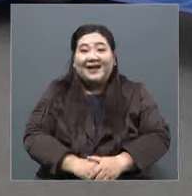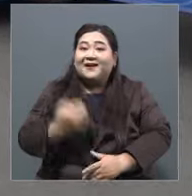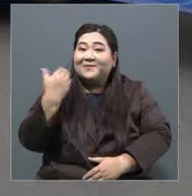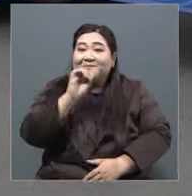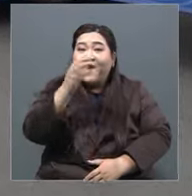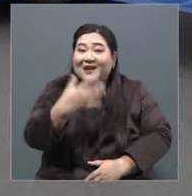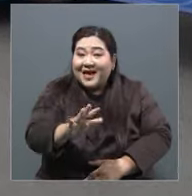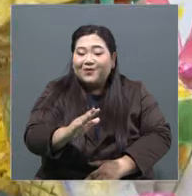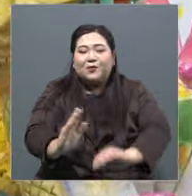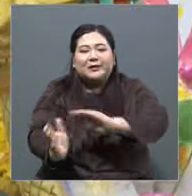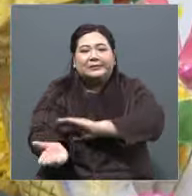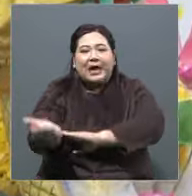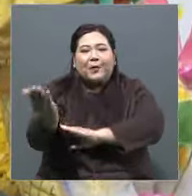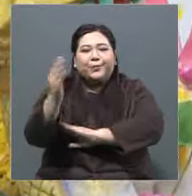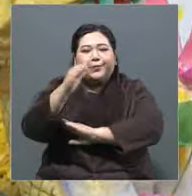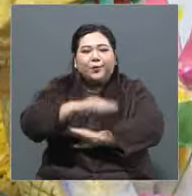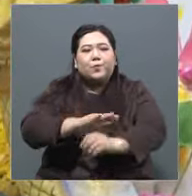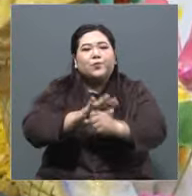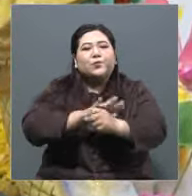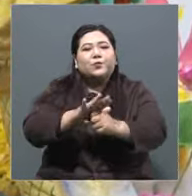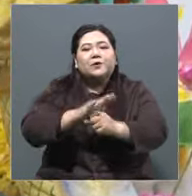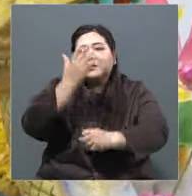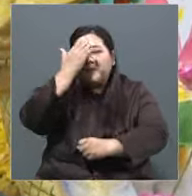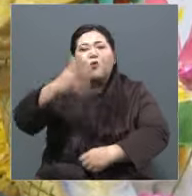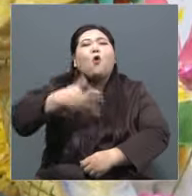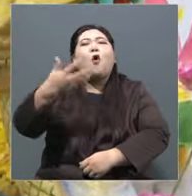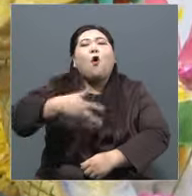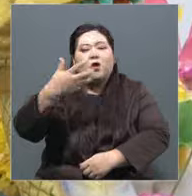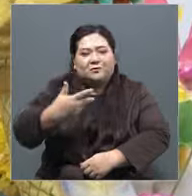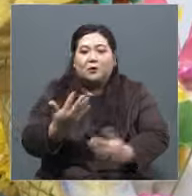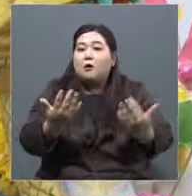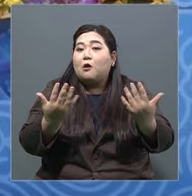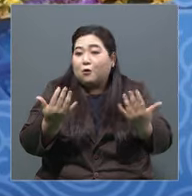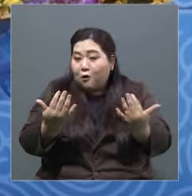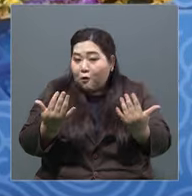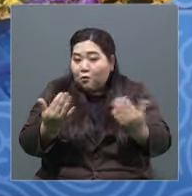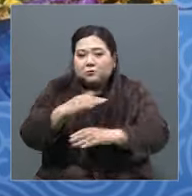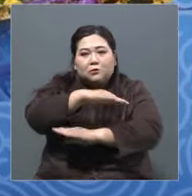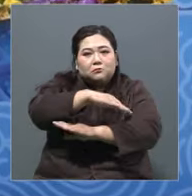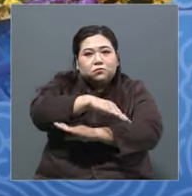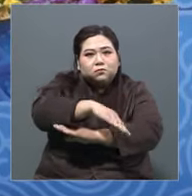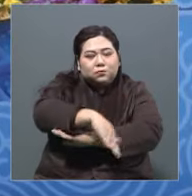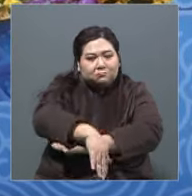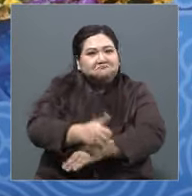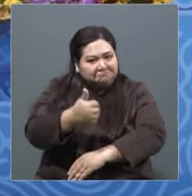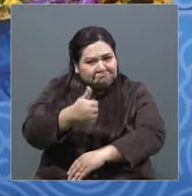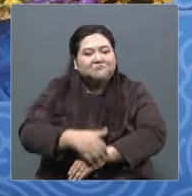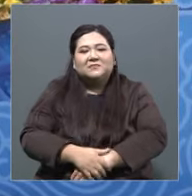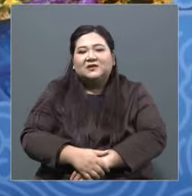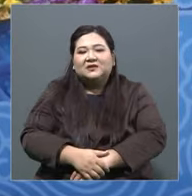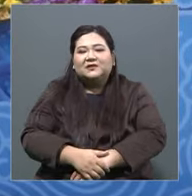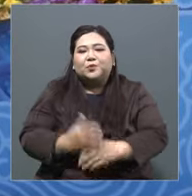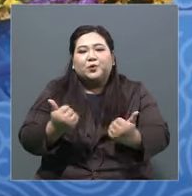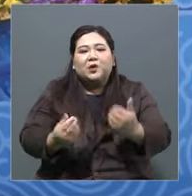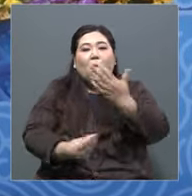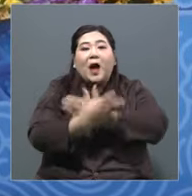ว่าเช้าๆอาจจะเงียบหน่อยช่วงนี้เพราะว่ามันยังร้อนๆกันนิดนึงนะครับแต่ว่ามันก็เป็นโอกาสที่ดีนะถ้าเกิดใครไปช่วงนี้จะ